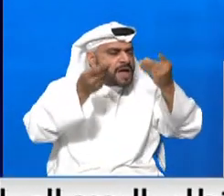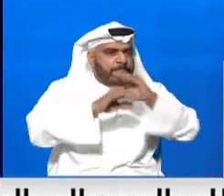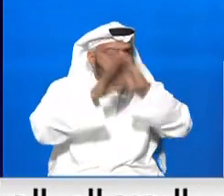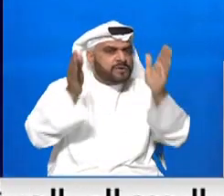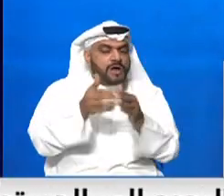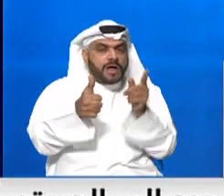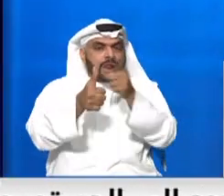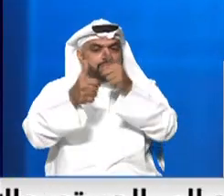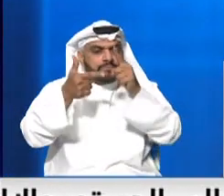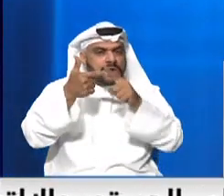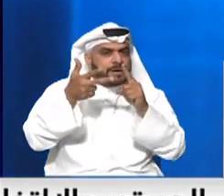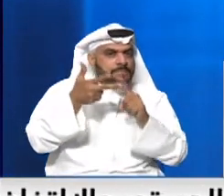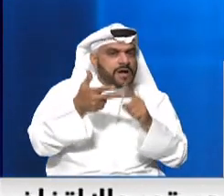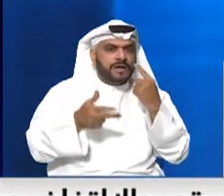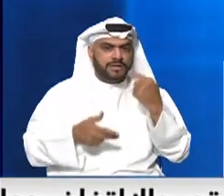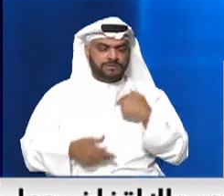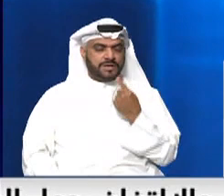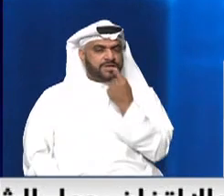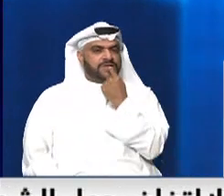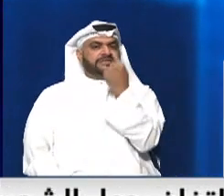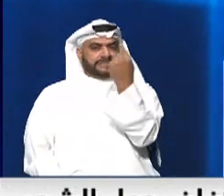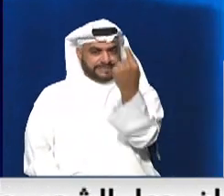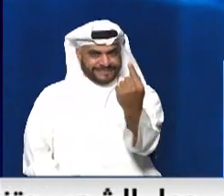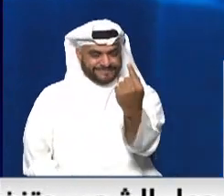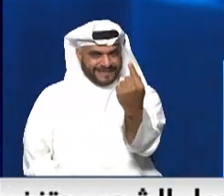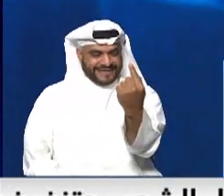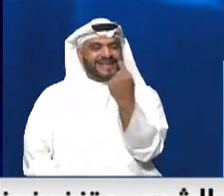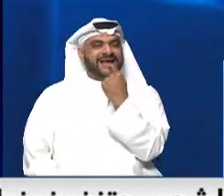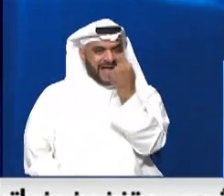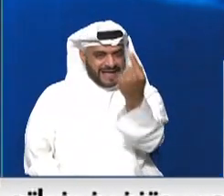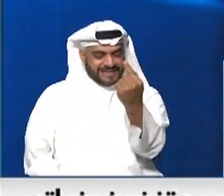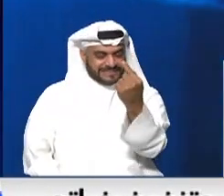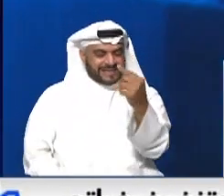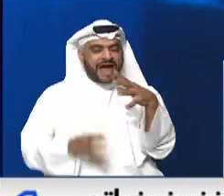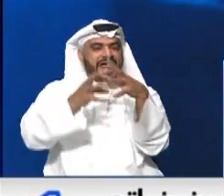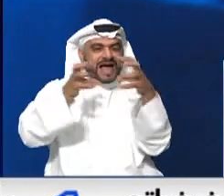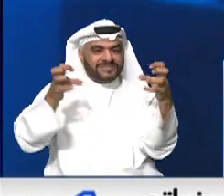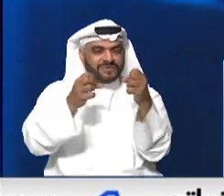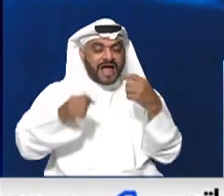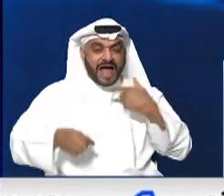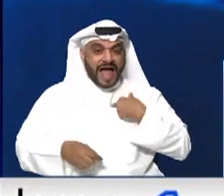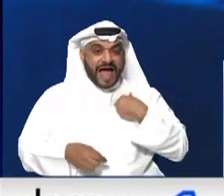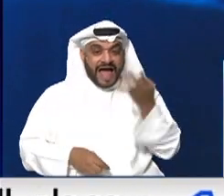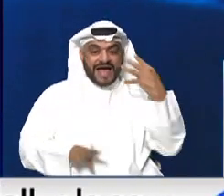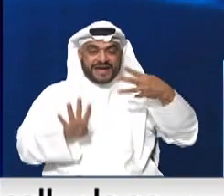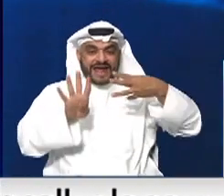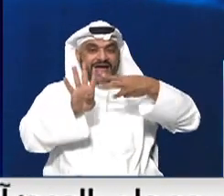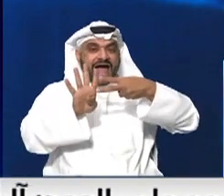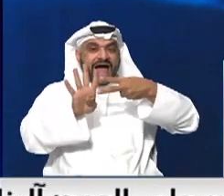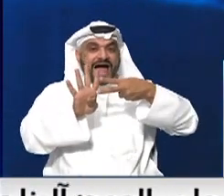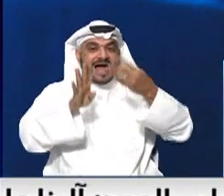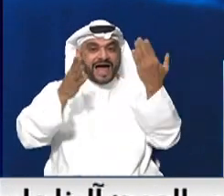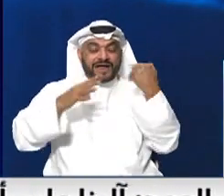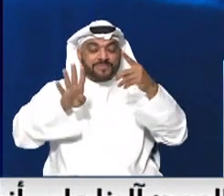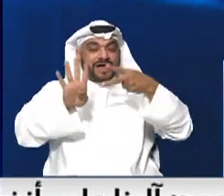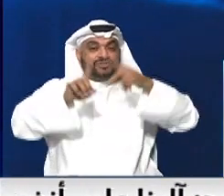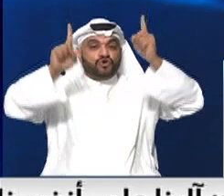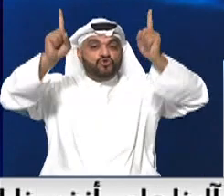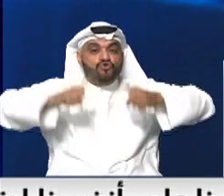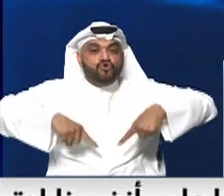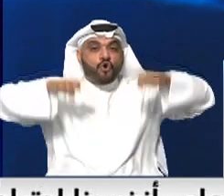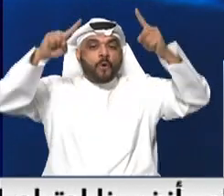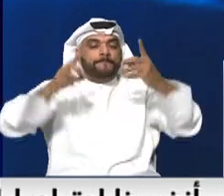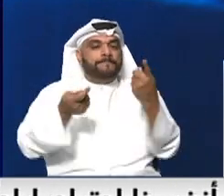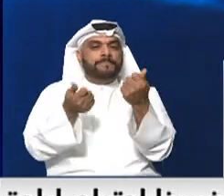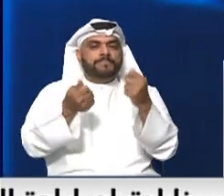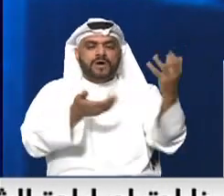والاولويات. وإذا تسمح لي أستاذ. نعم تفضل. طبعا احنا يعني خلال ال 24 ساعة الماضية بلغ إجمالي التبرعات حتى